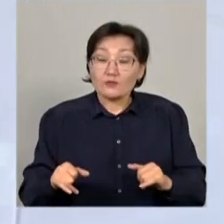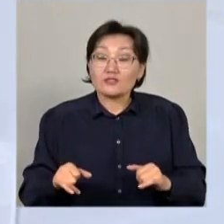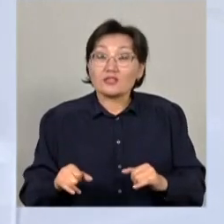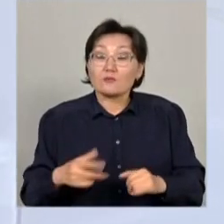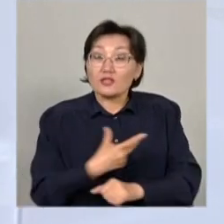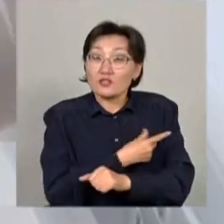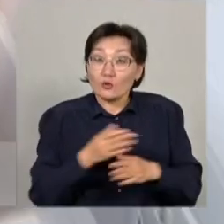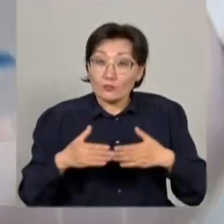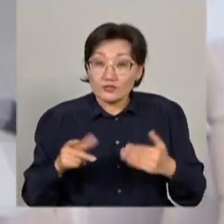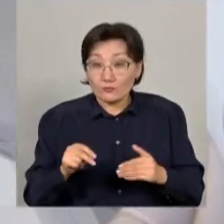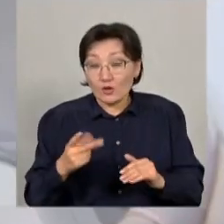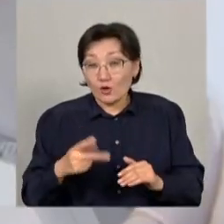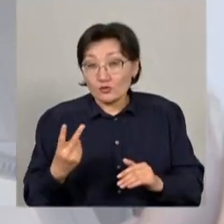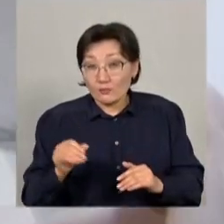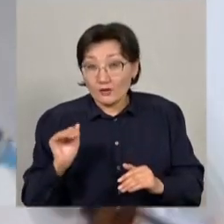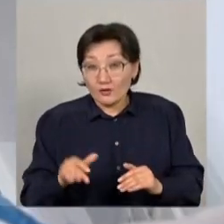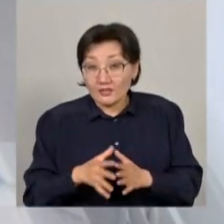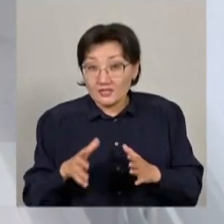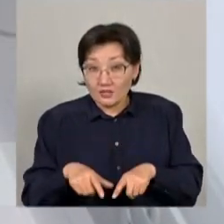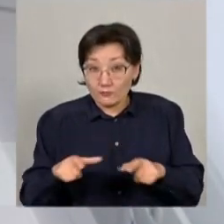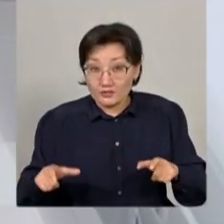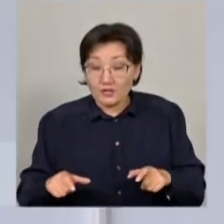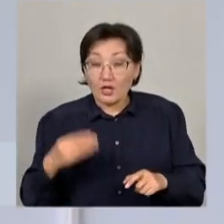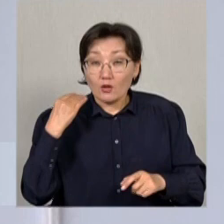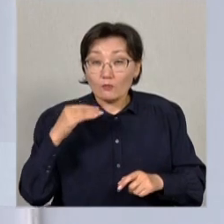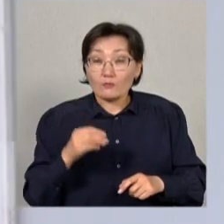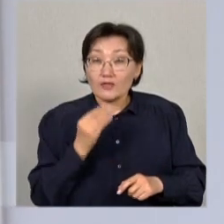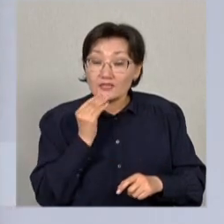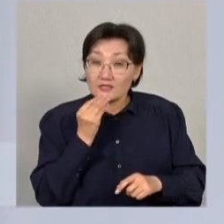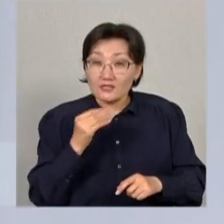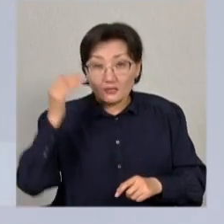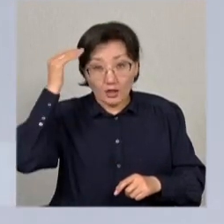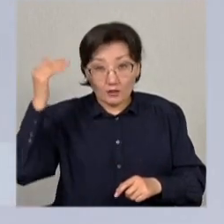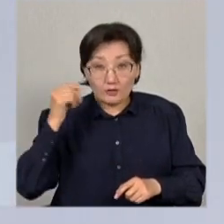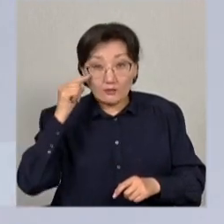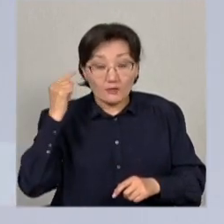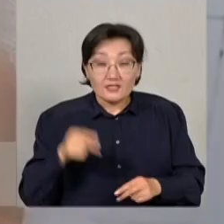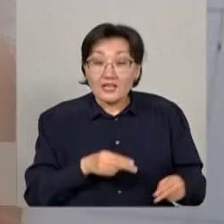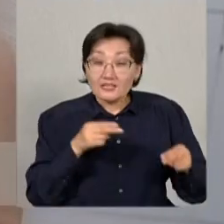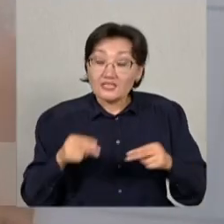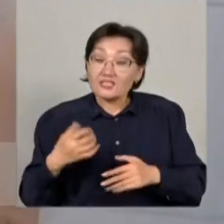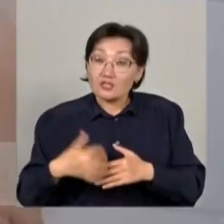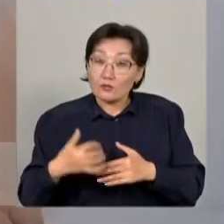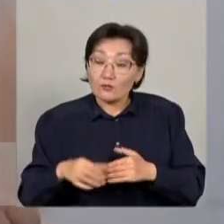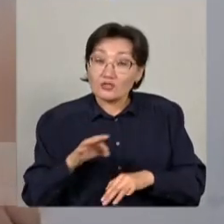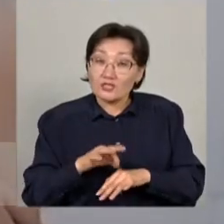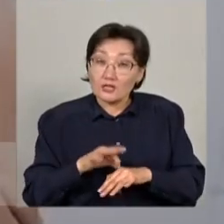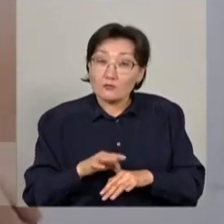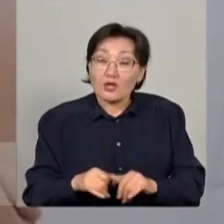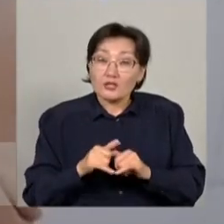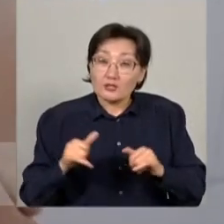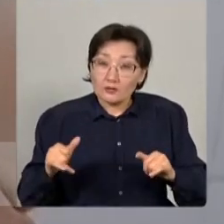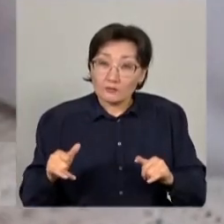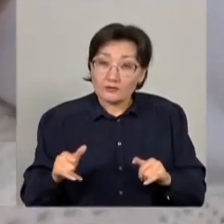екпе алмағандар саны 31 мыңнан асқан. Сондай-ақ Түркия, Мысыр, Тәжікстан мен Қырғызстаннан келгендер арасында да дертке шалдыққандар